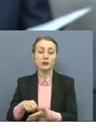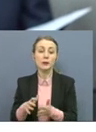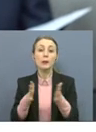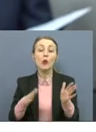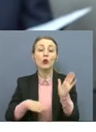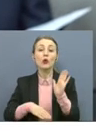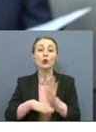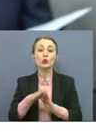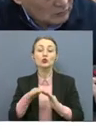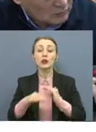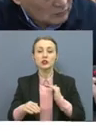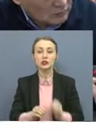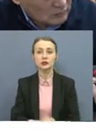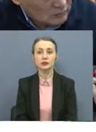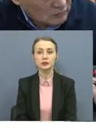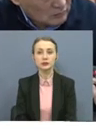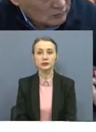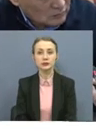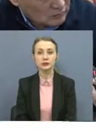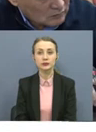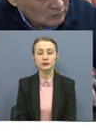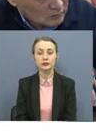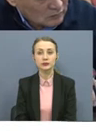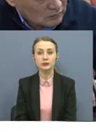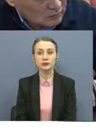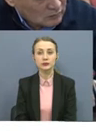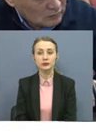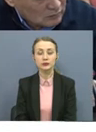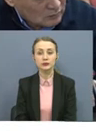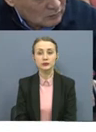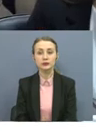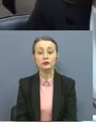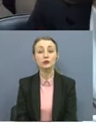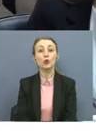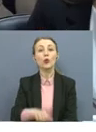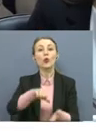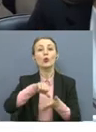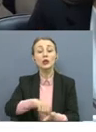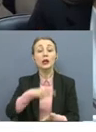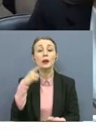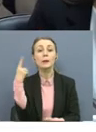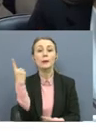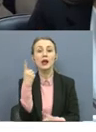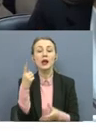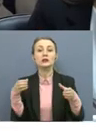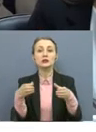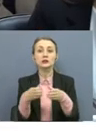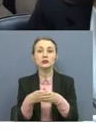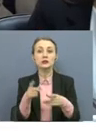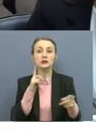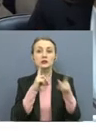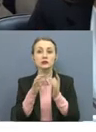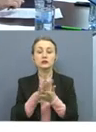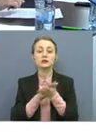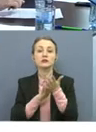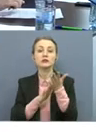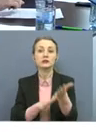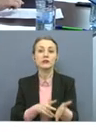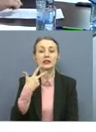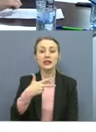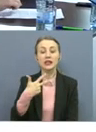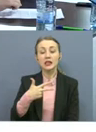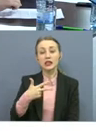бар. Байланыс тобының алғашқы отырысына 30-ға тарта кәсіпкер қатысты. Әр қайсысы өз мәселесін осы ашық алаңда